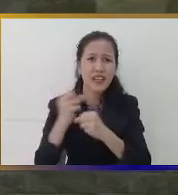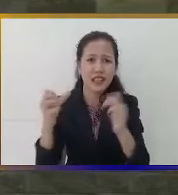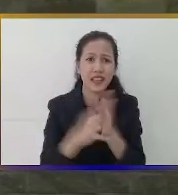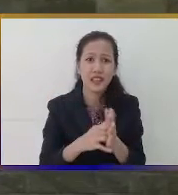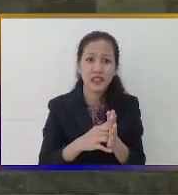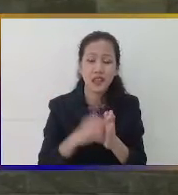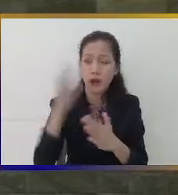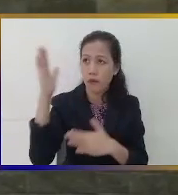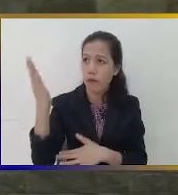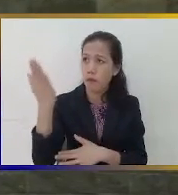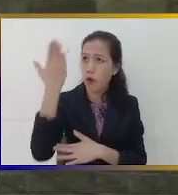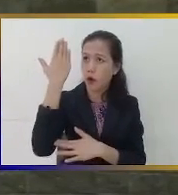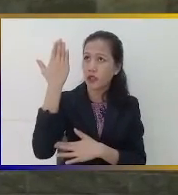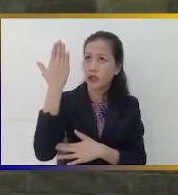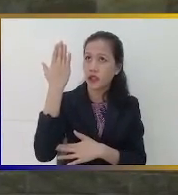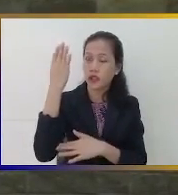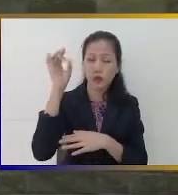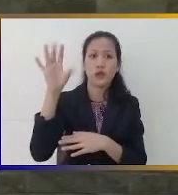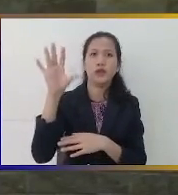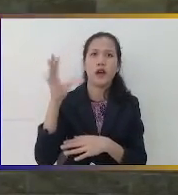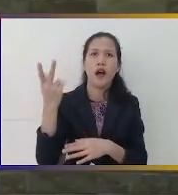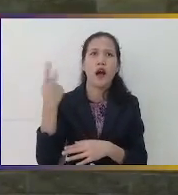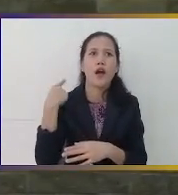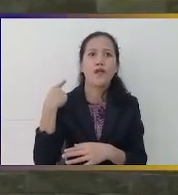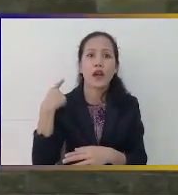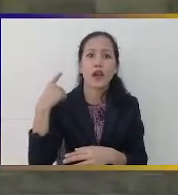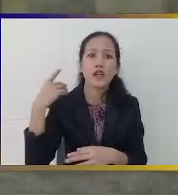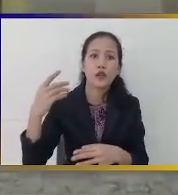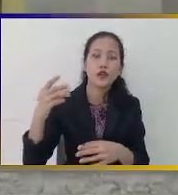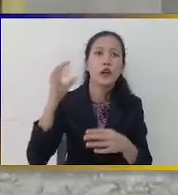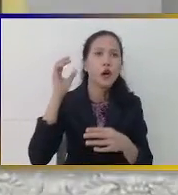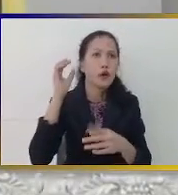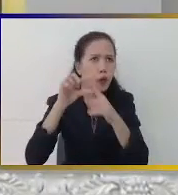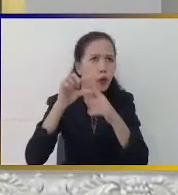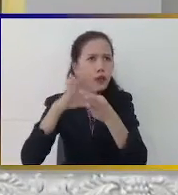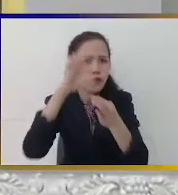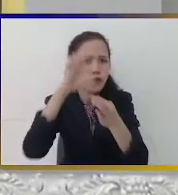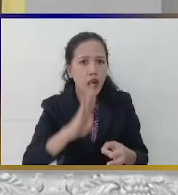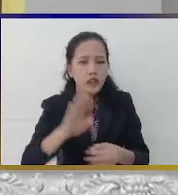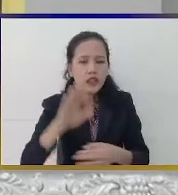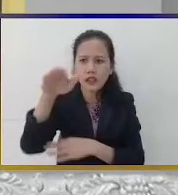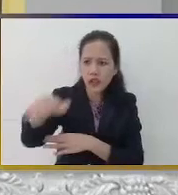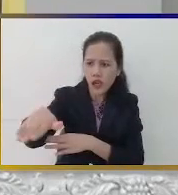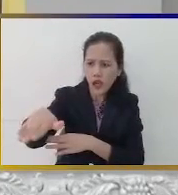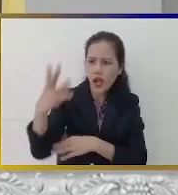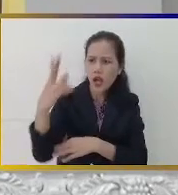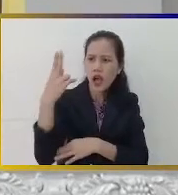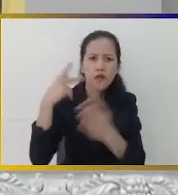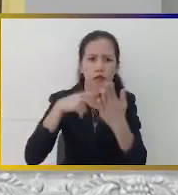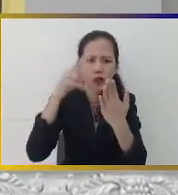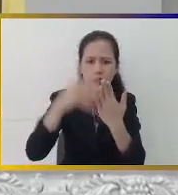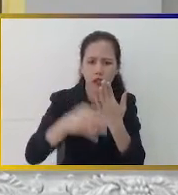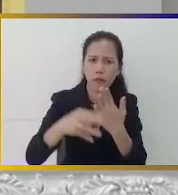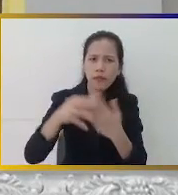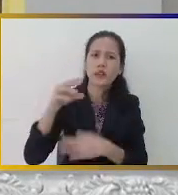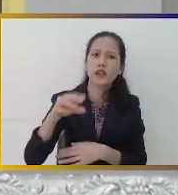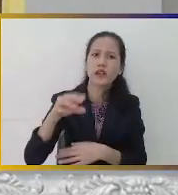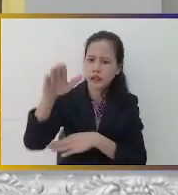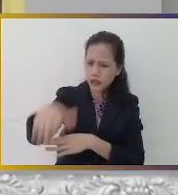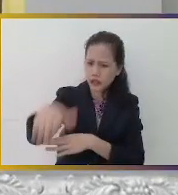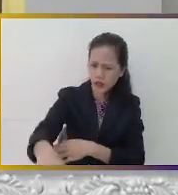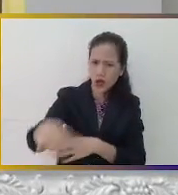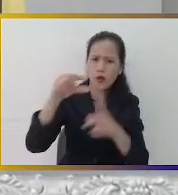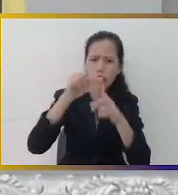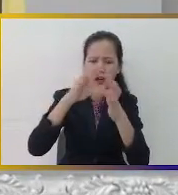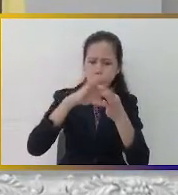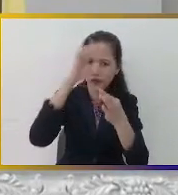may devotion na kayo. Sa umaga, may devotion kayo. Sa tanghali, may programa kayo. Sa hapon, salita ng Diyos. Sa gabi, may salita ng